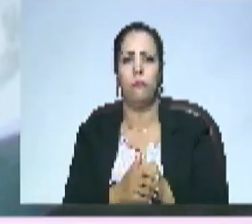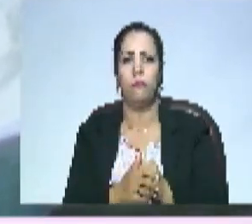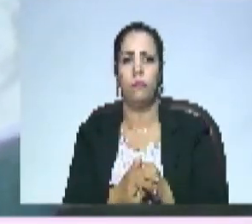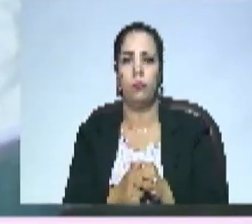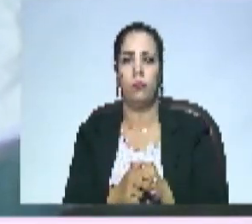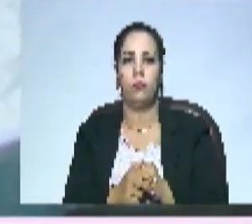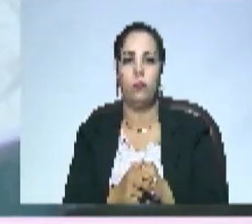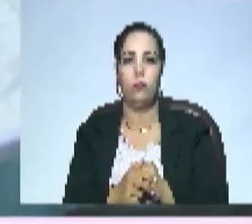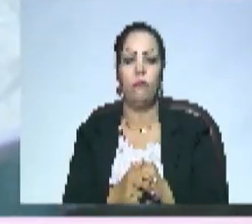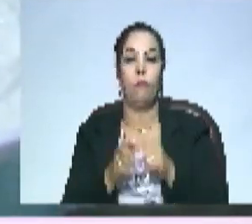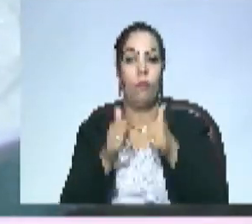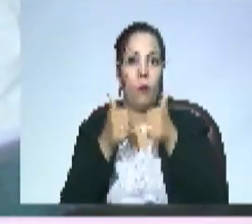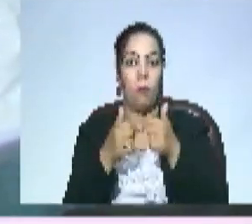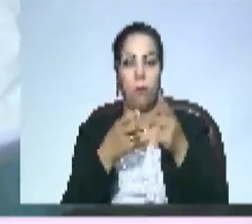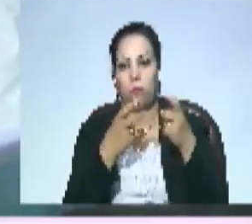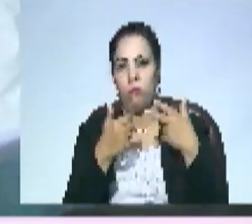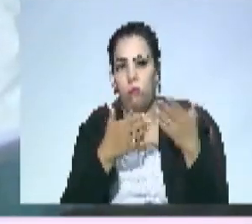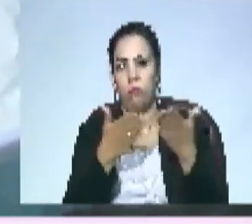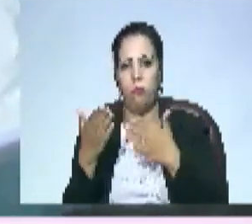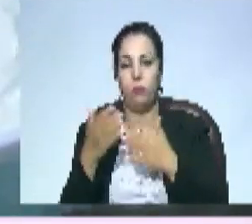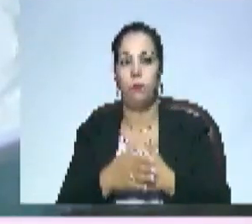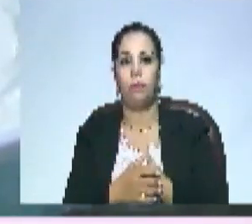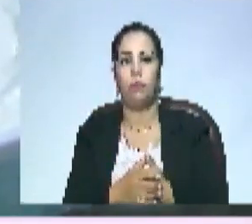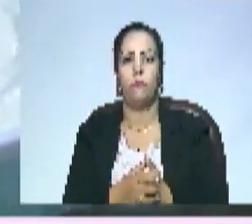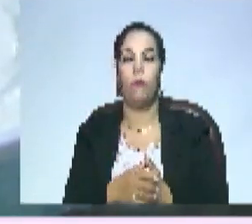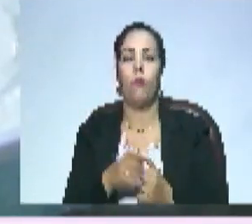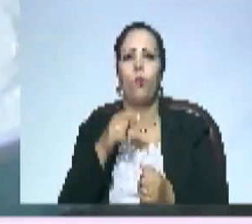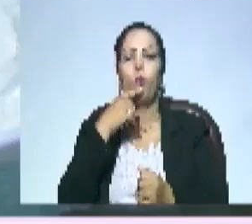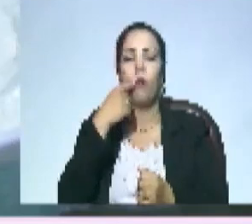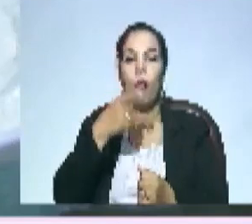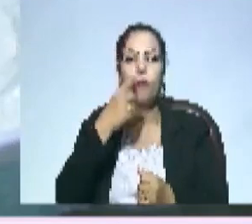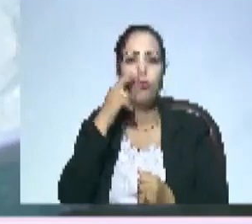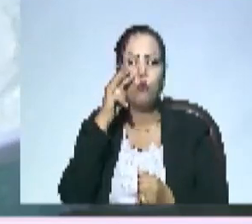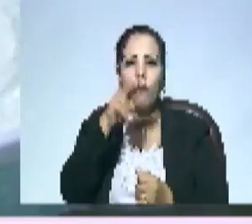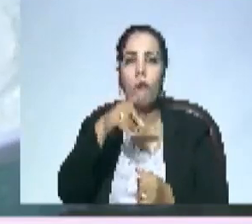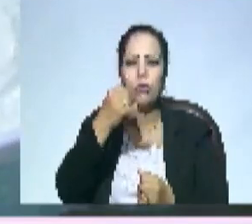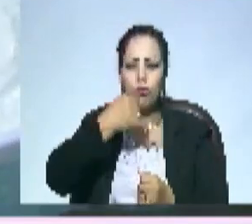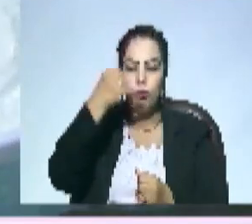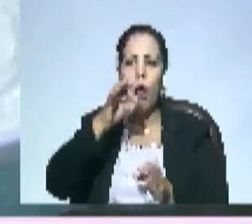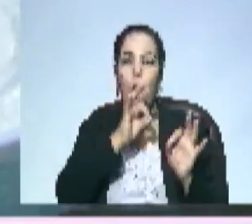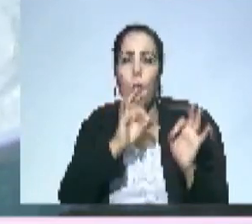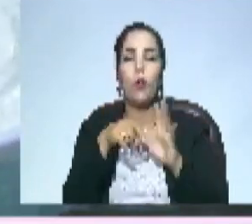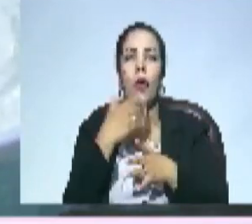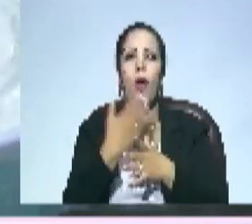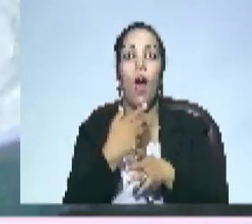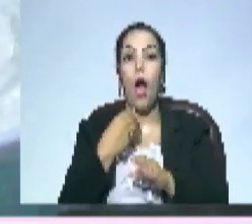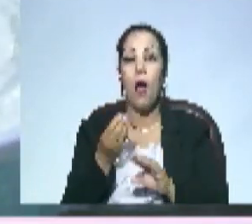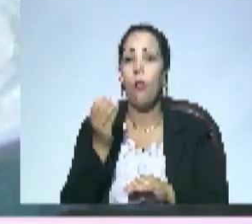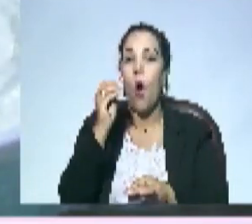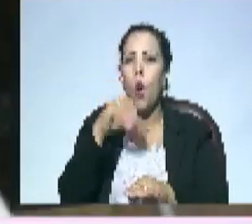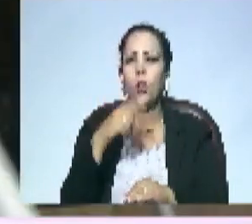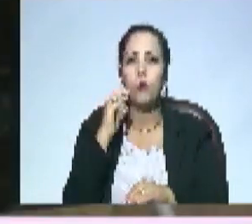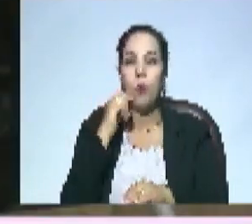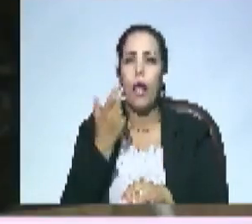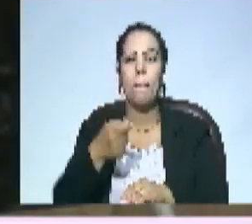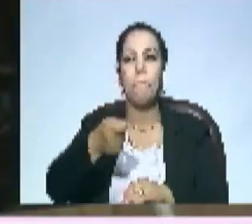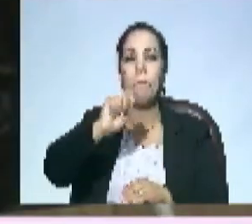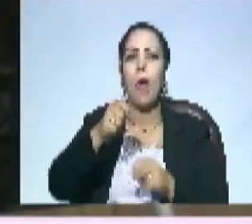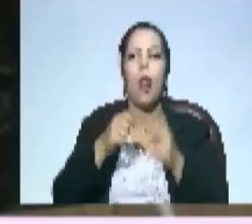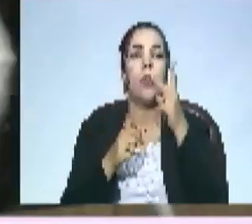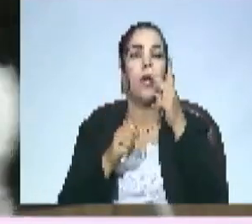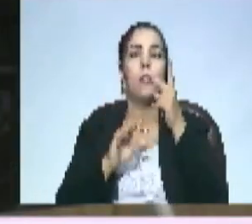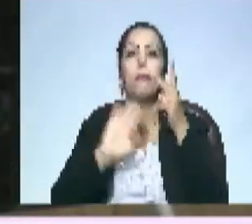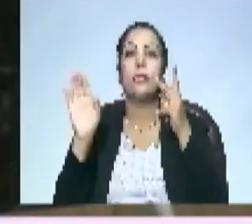كده خلاص كده هو ده القوام اللي احنا عايزينه حلو قوي احنا هنا ضايفين سكر حوالي معلقتين بس بالضبط